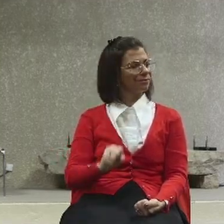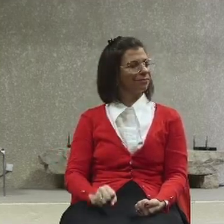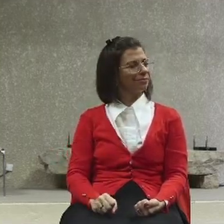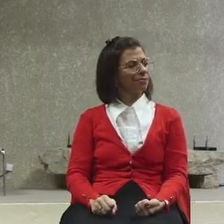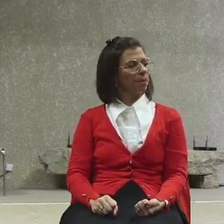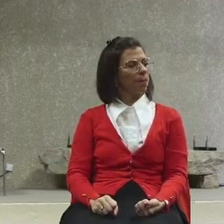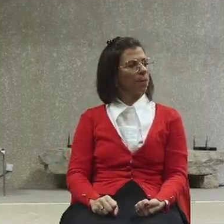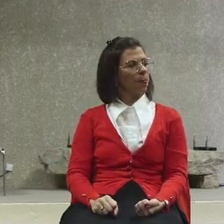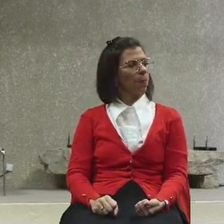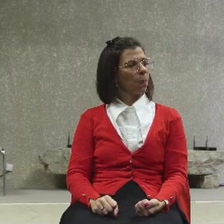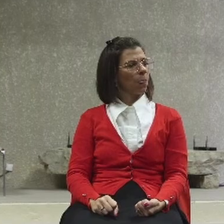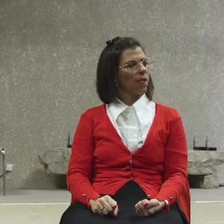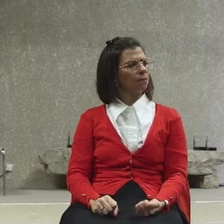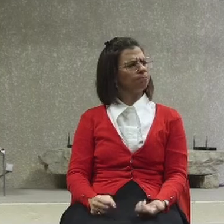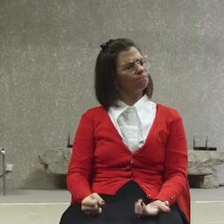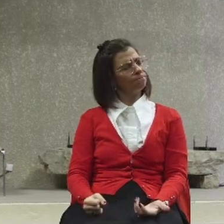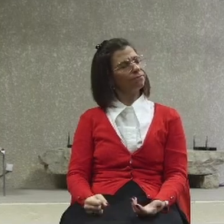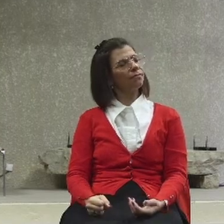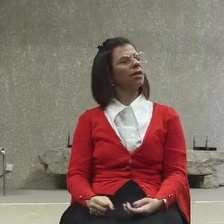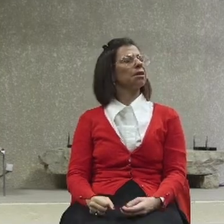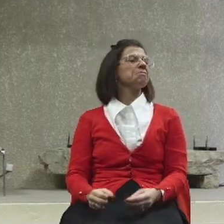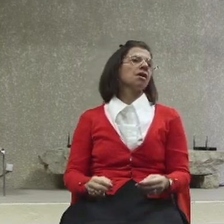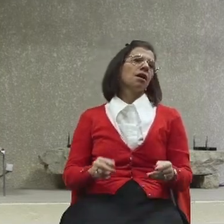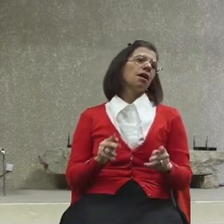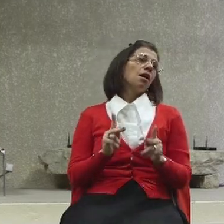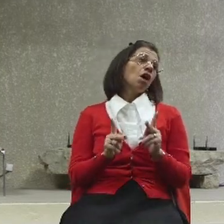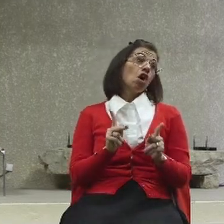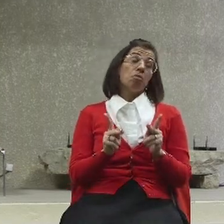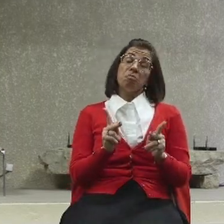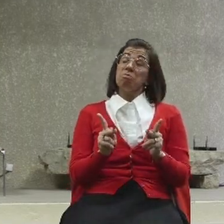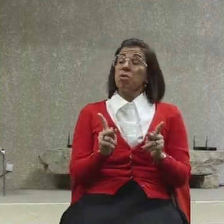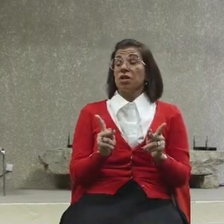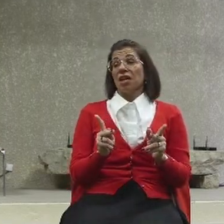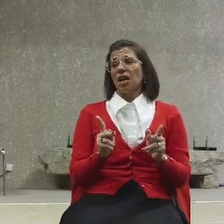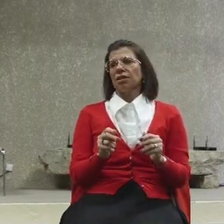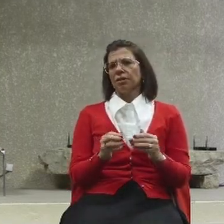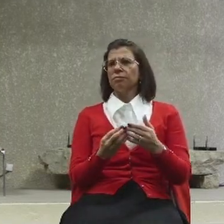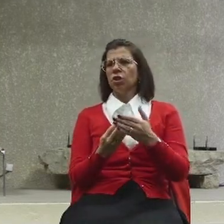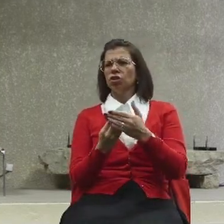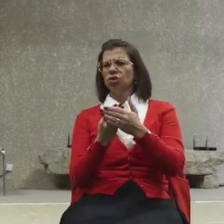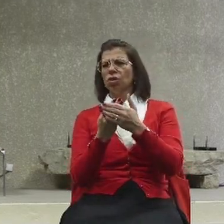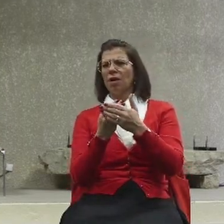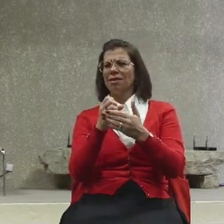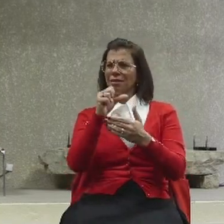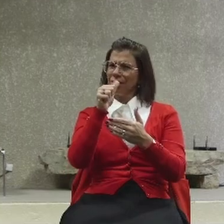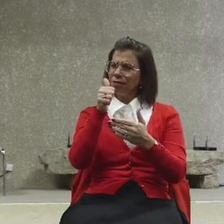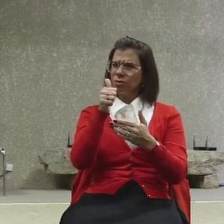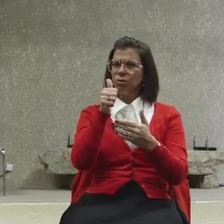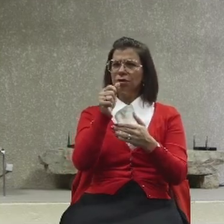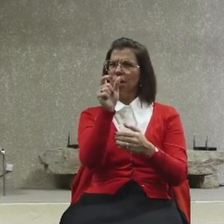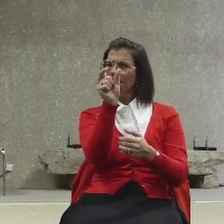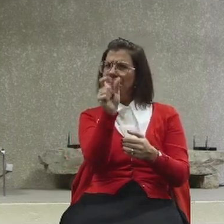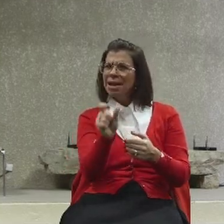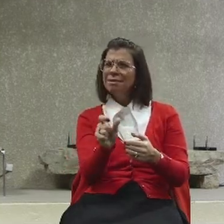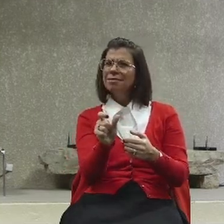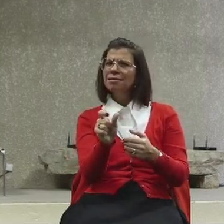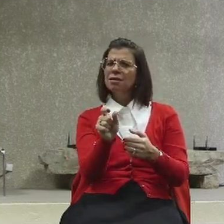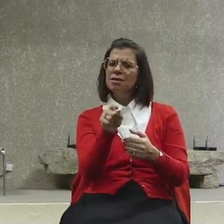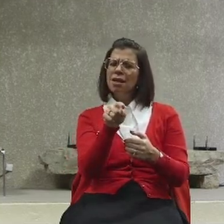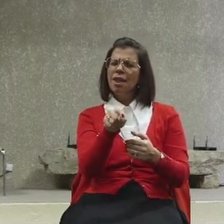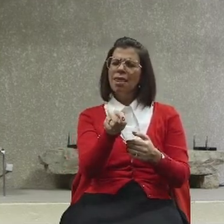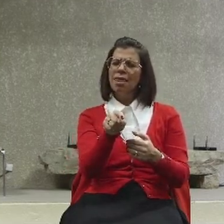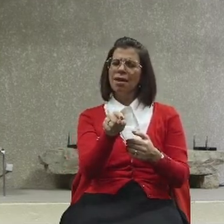Merci Seigneur, nous sommes libres du passé pour commencer une vie nouvelle. Il y a des gens qui plaquent